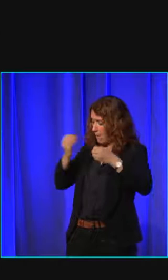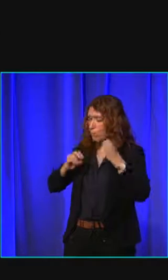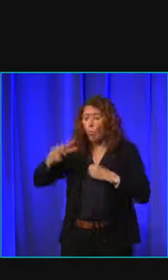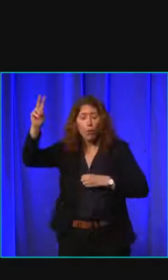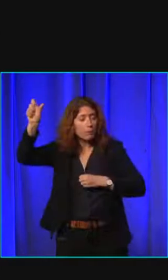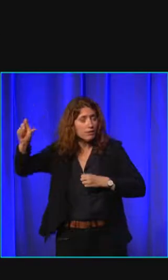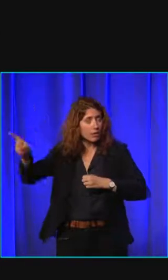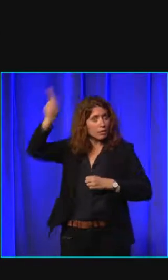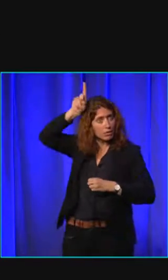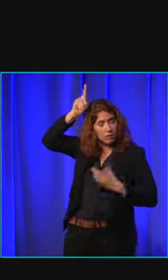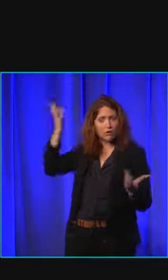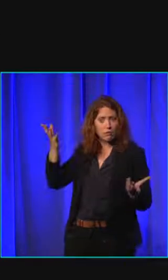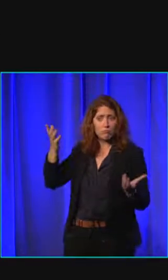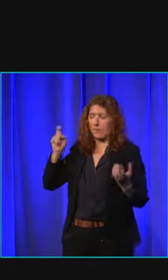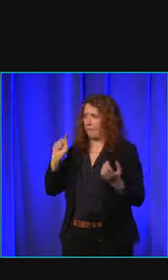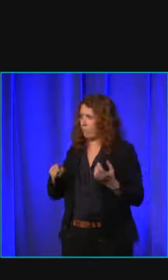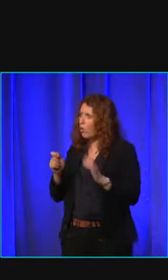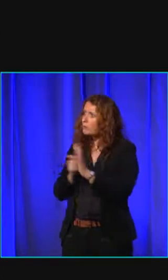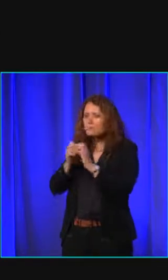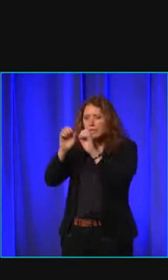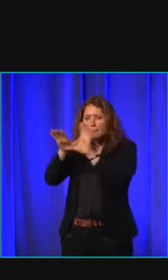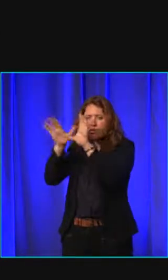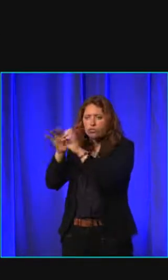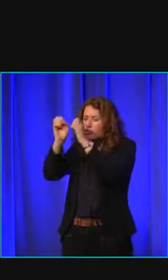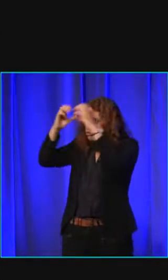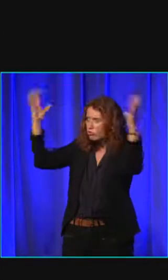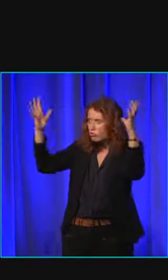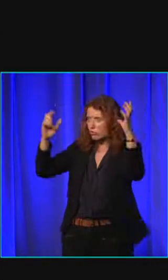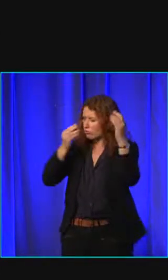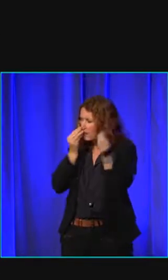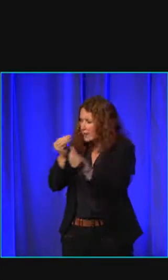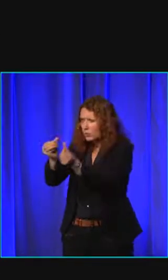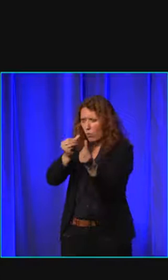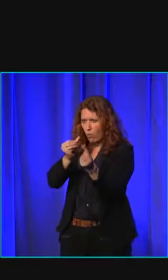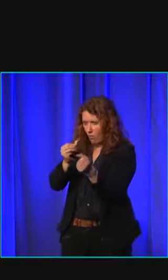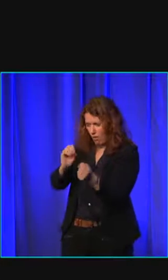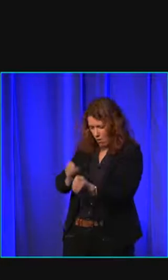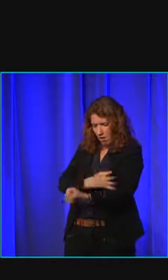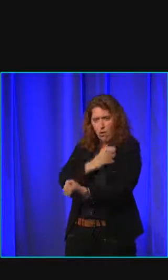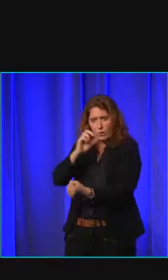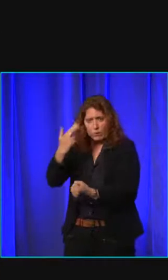fait l'imagerie, est-ce qu'on doit ressentir des sensations, des états émotionnels, la peur, la fatigue?